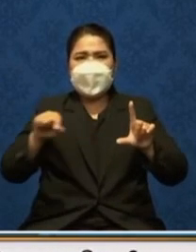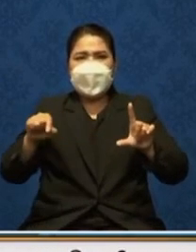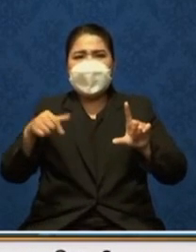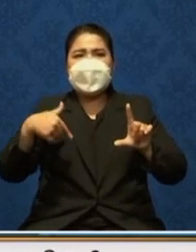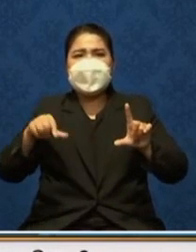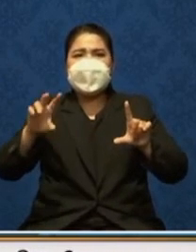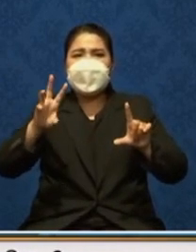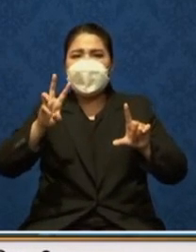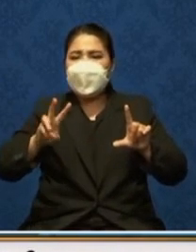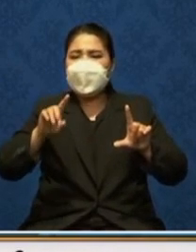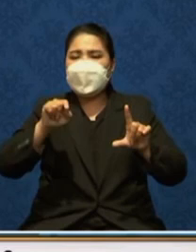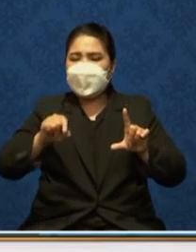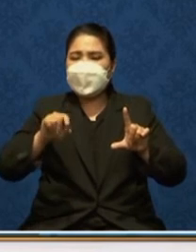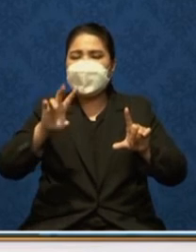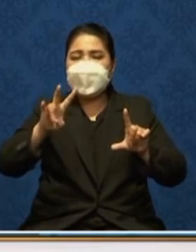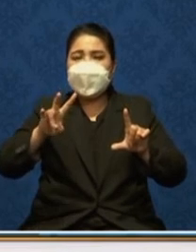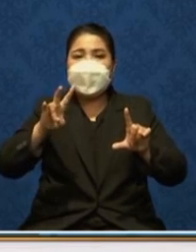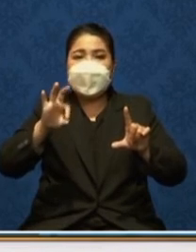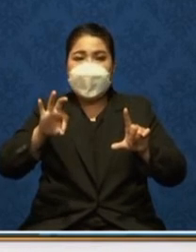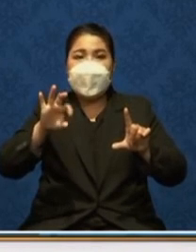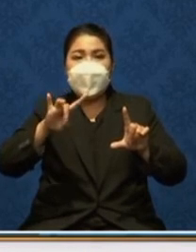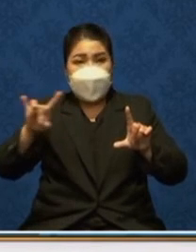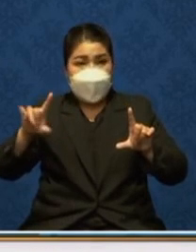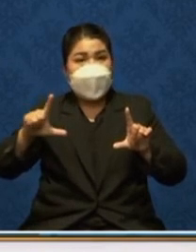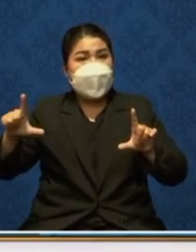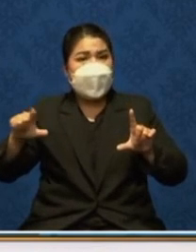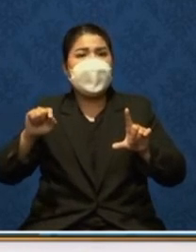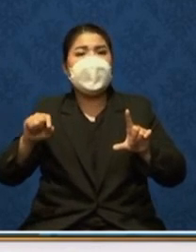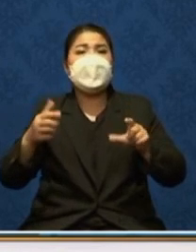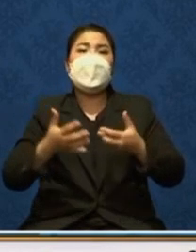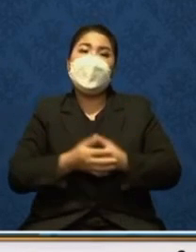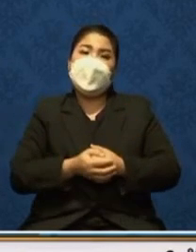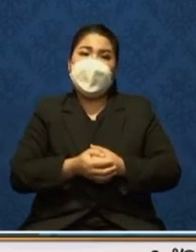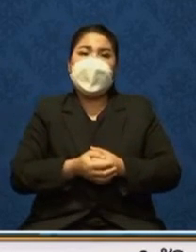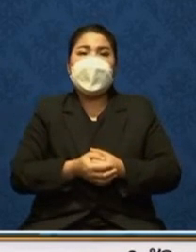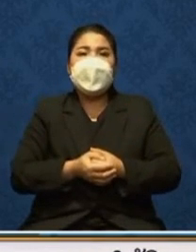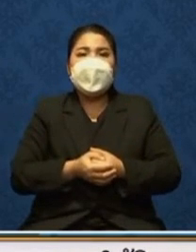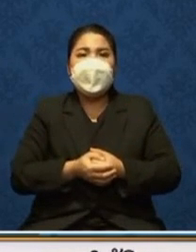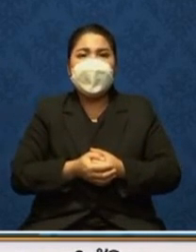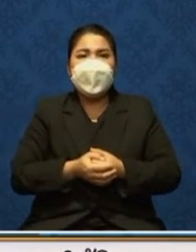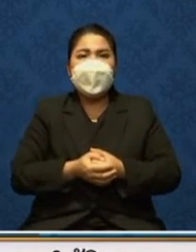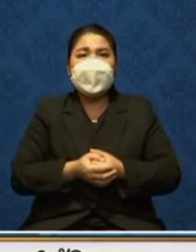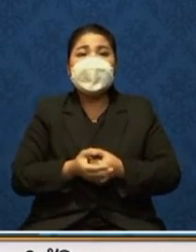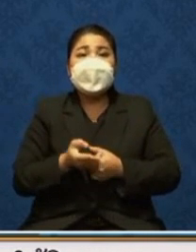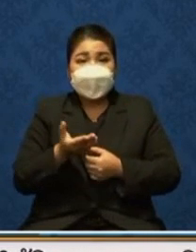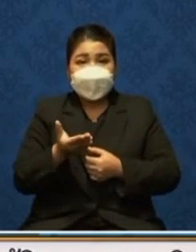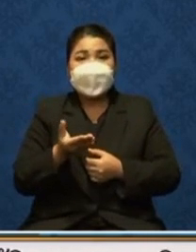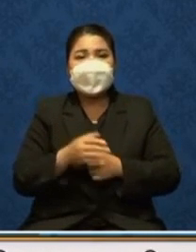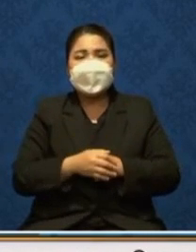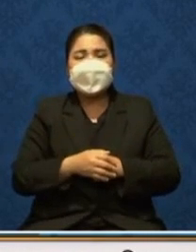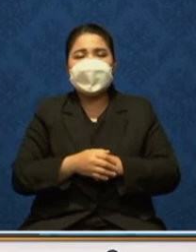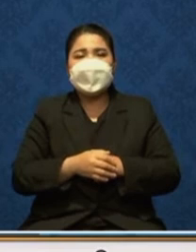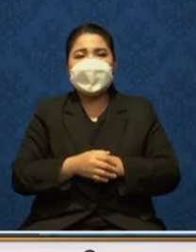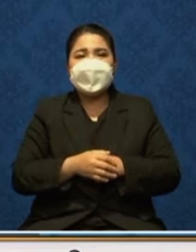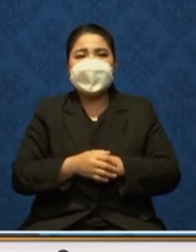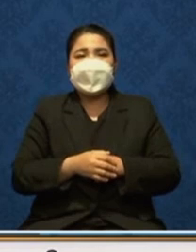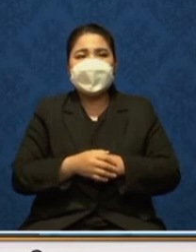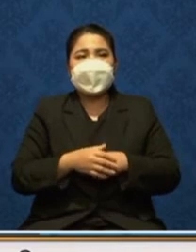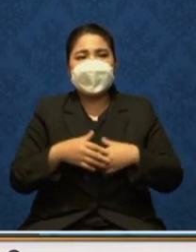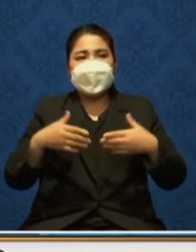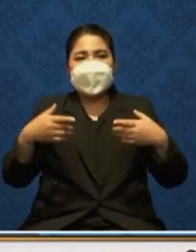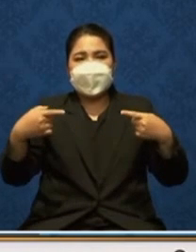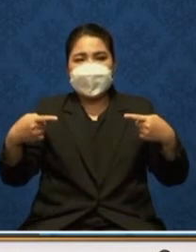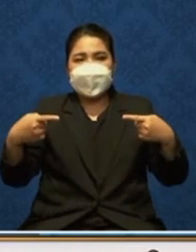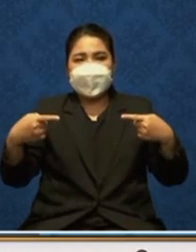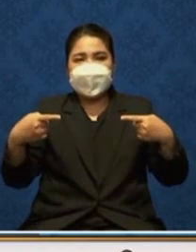ให้ 6.798 ล้านครับสุดยอดดๆครับและทสุดยอดเหืน MARKคอครูเทียบรายนี้คือบ